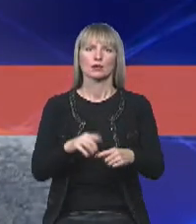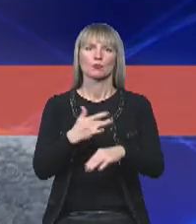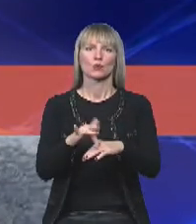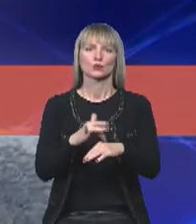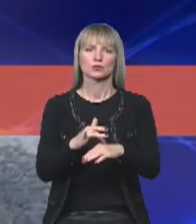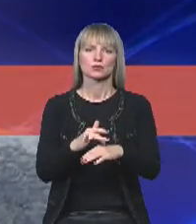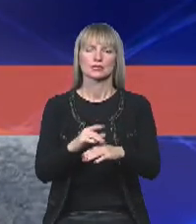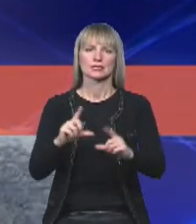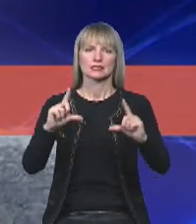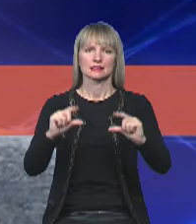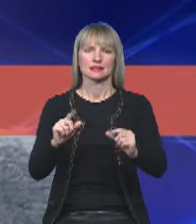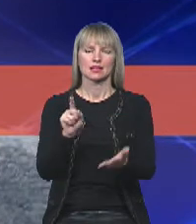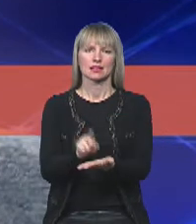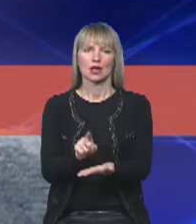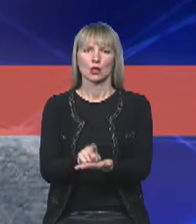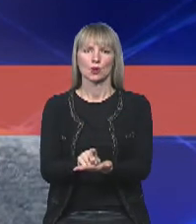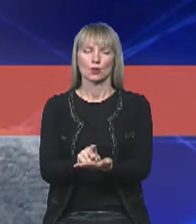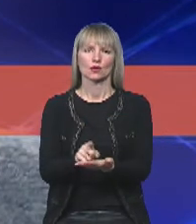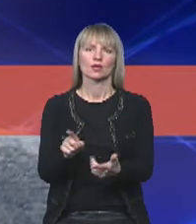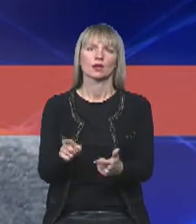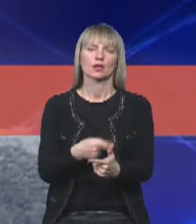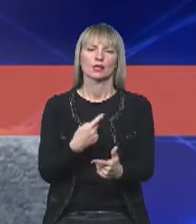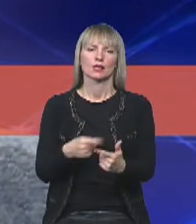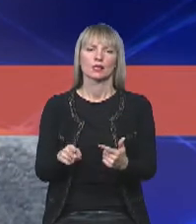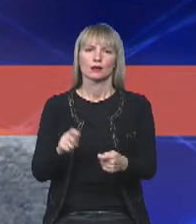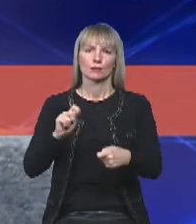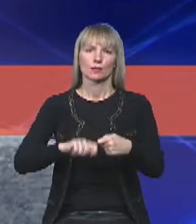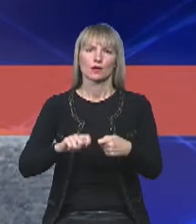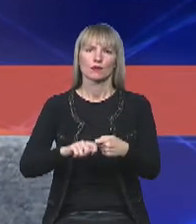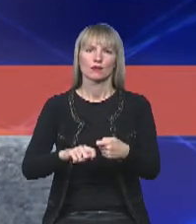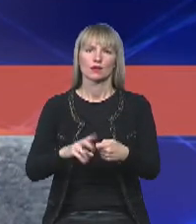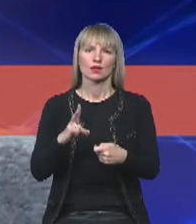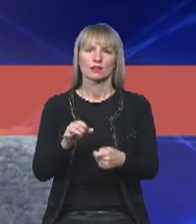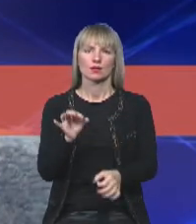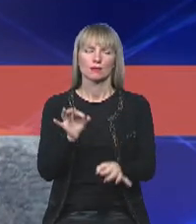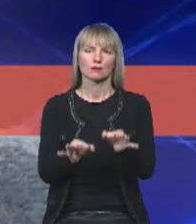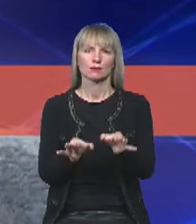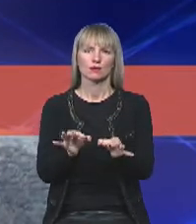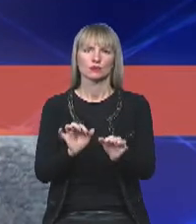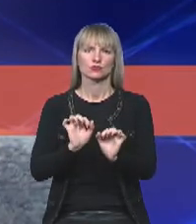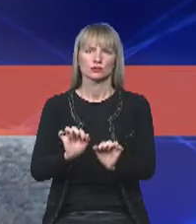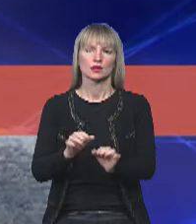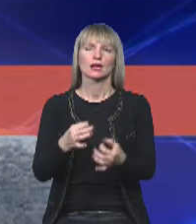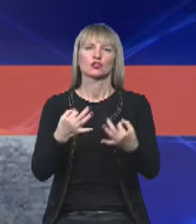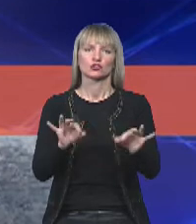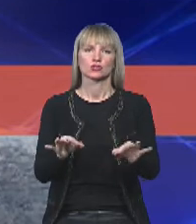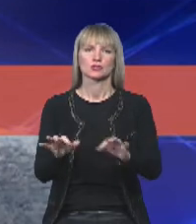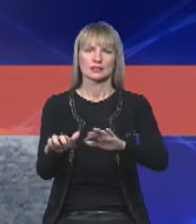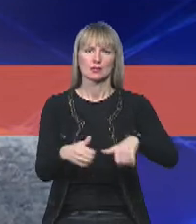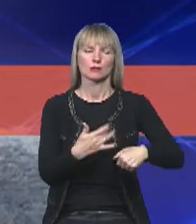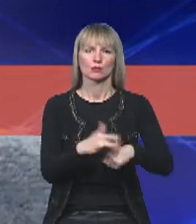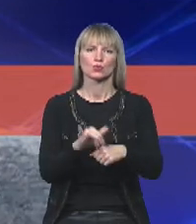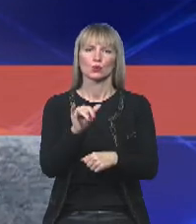б знизити їм налогообложення, або перевіряти їх на екологічність без проблем, але дозволите їм забирати